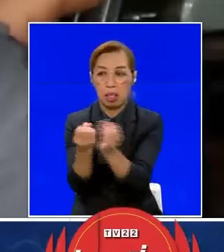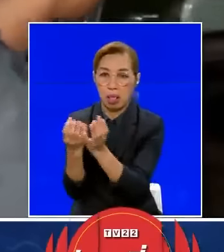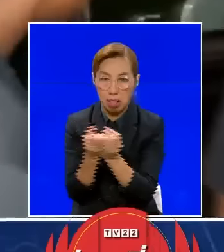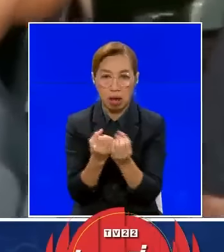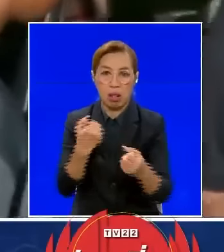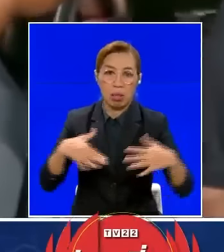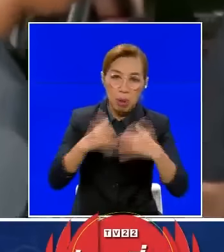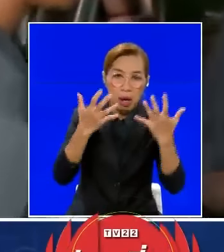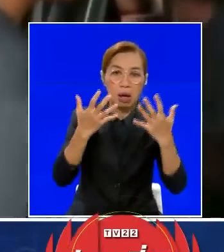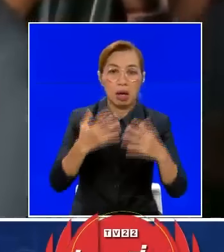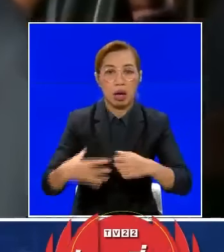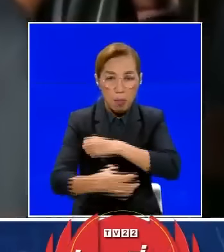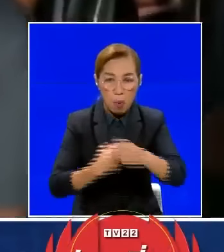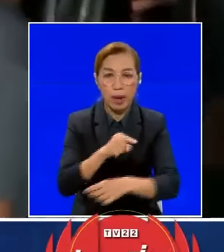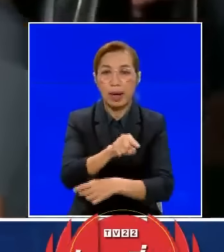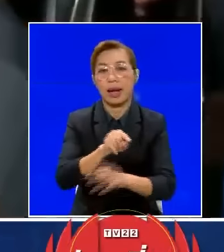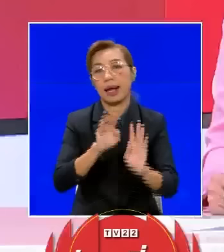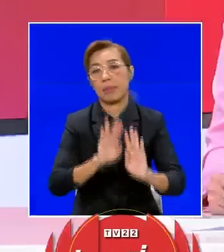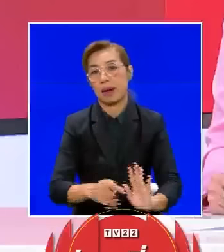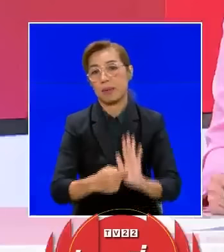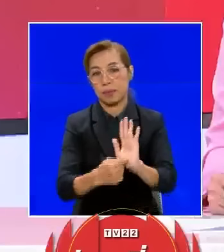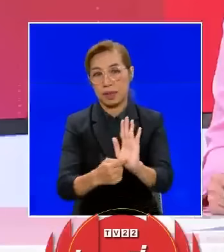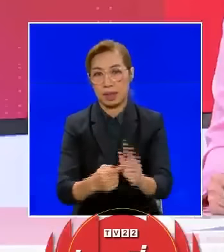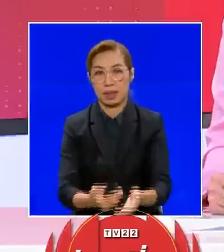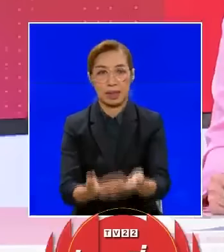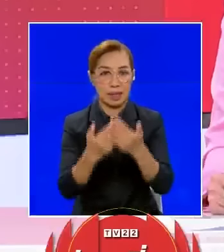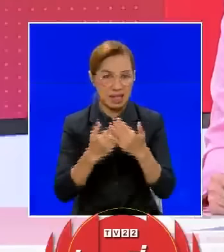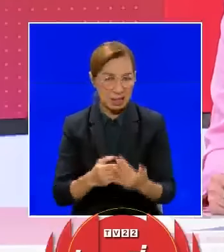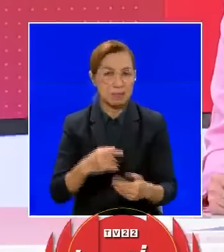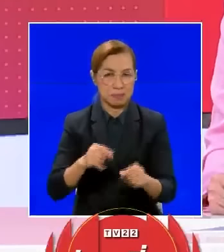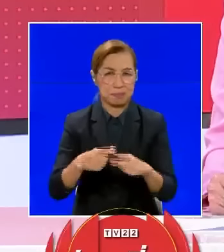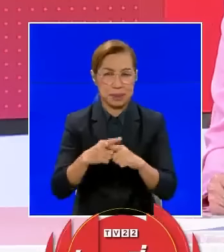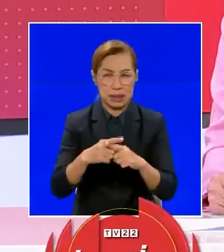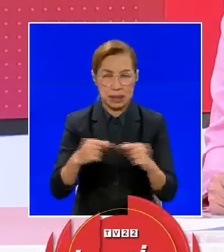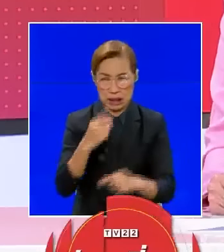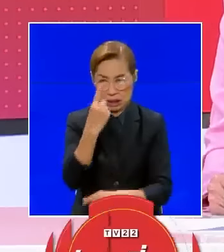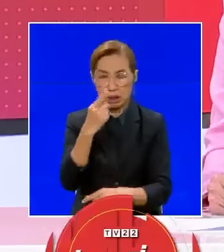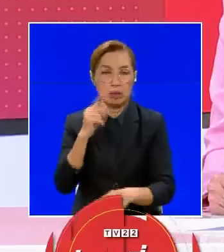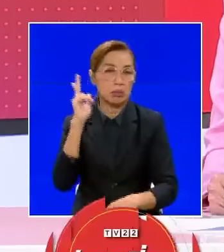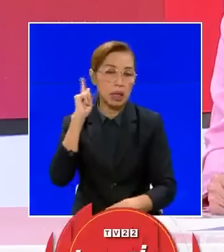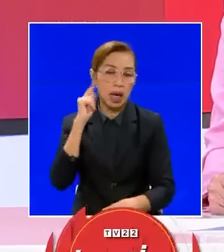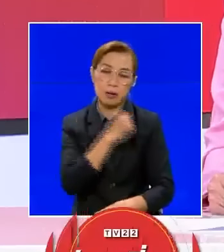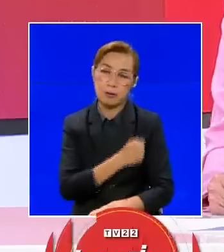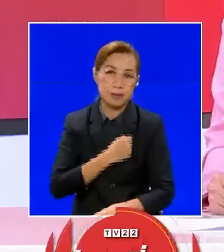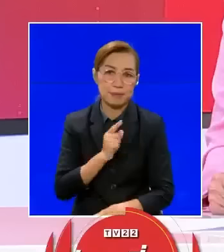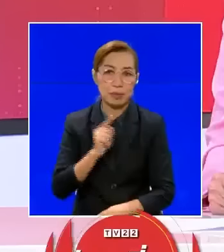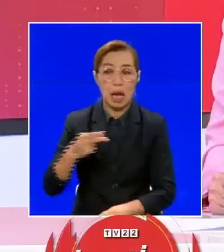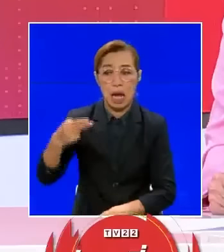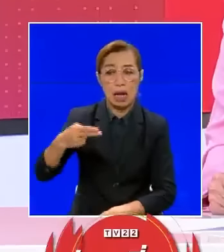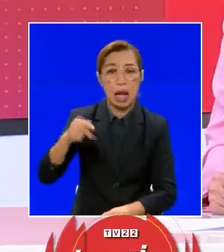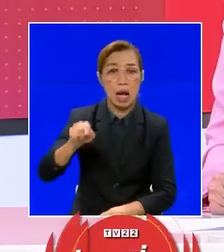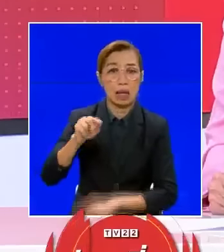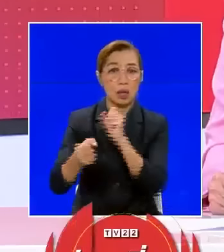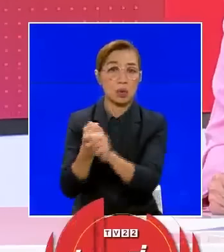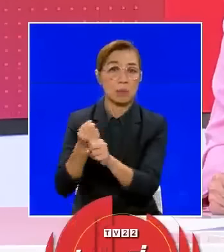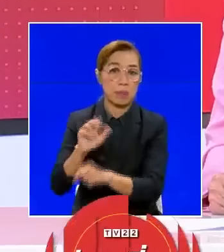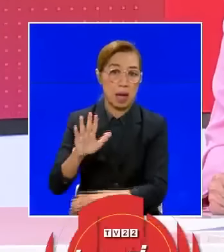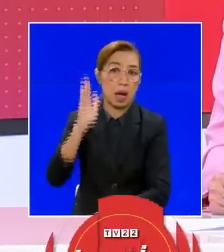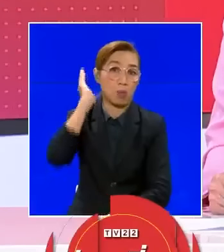การลักทรัพย์กันเกิดขึ้นนะคะอีกเรื่องนึงก็เป็นข่าวที่น่าสลดนะคะหลานชายอายุ15ปี